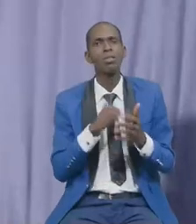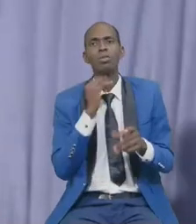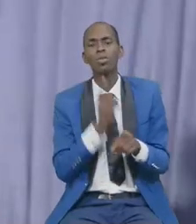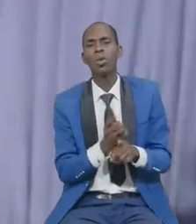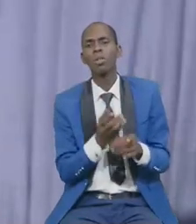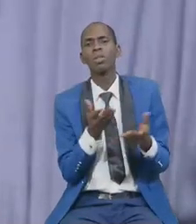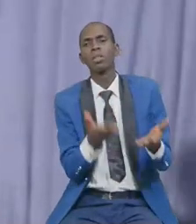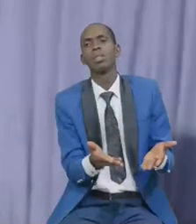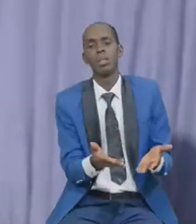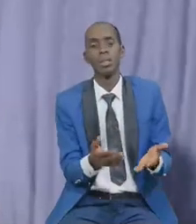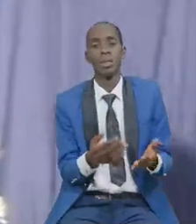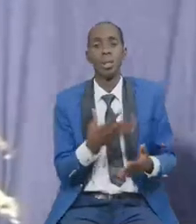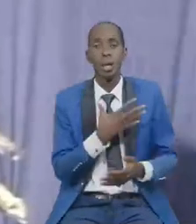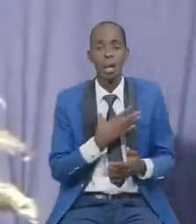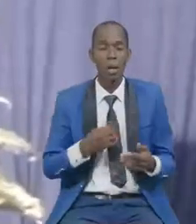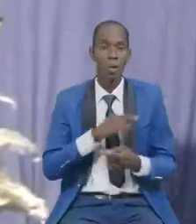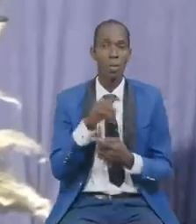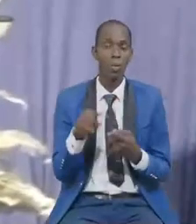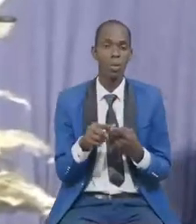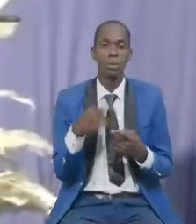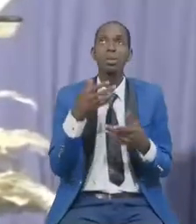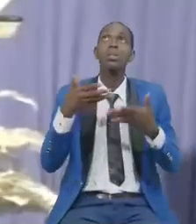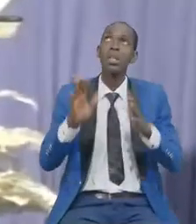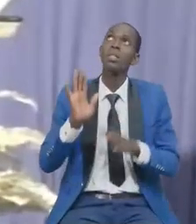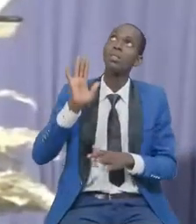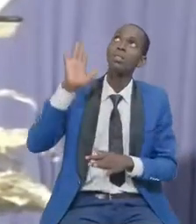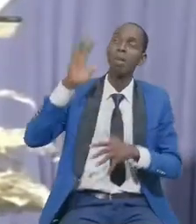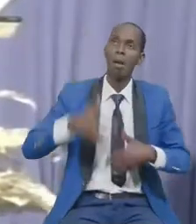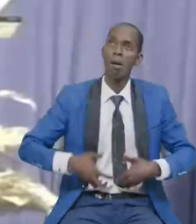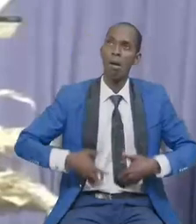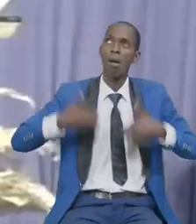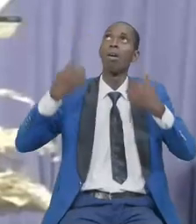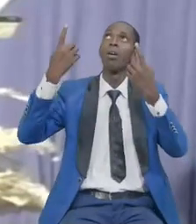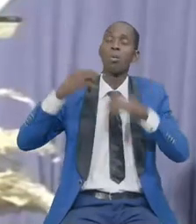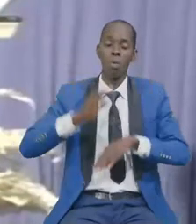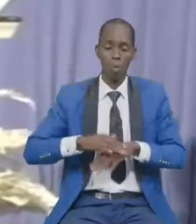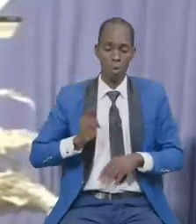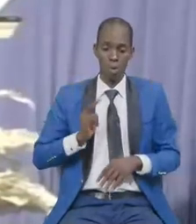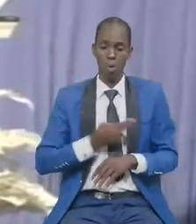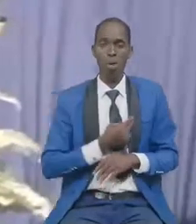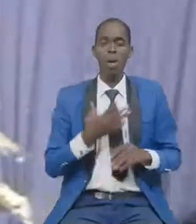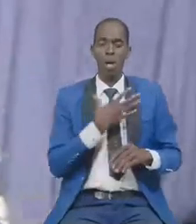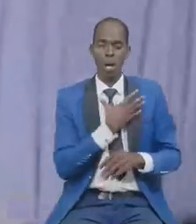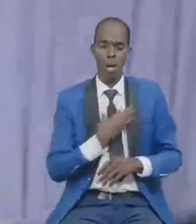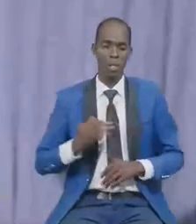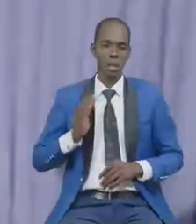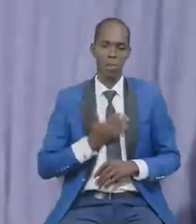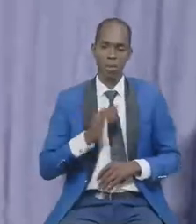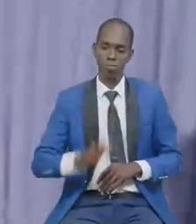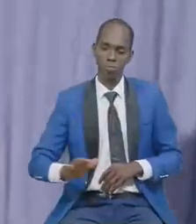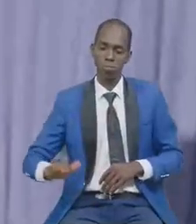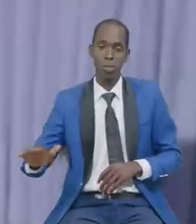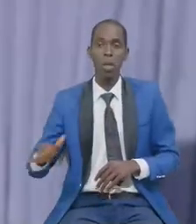sang retombe sur nous et sur nos enfants. Et plusieurs qui pêchent